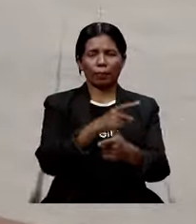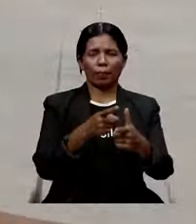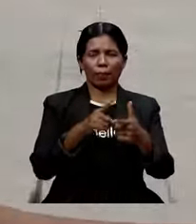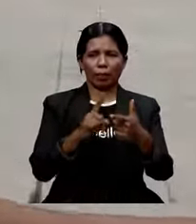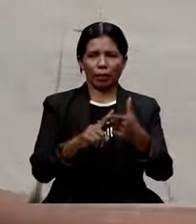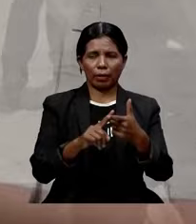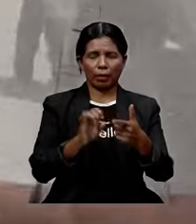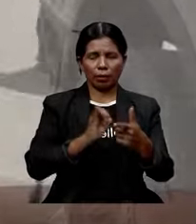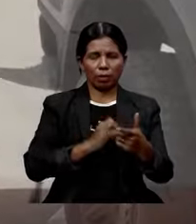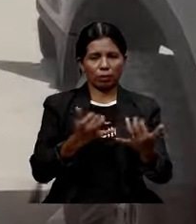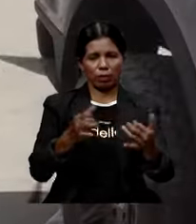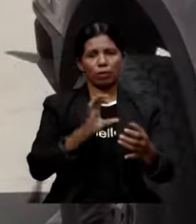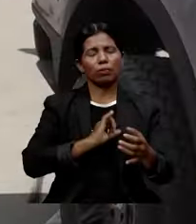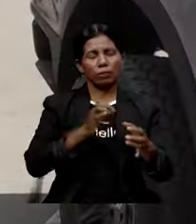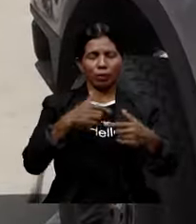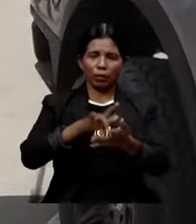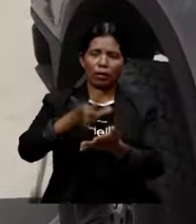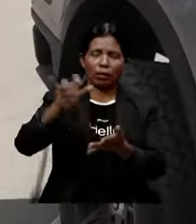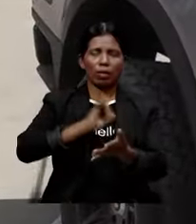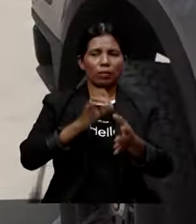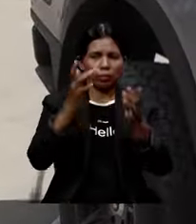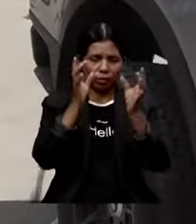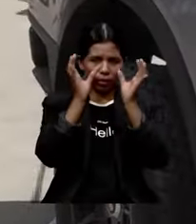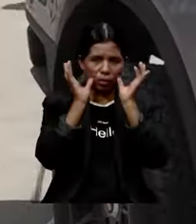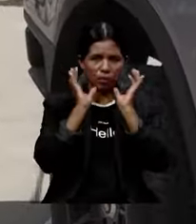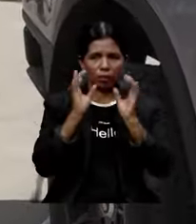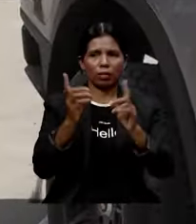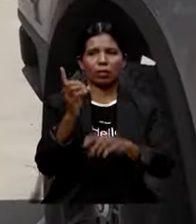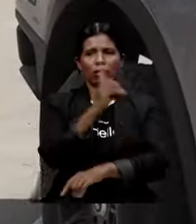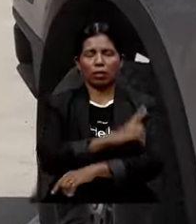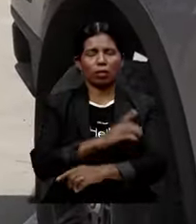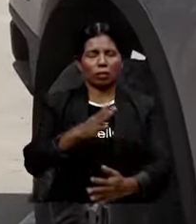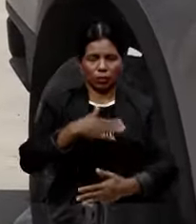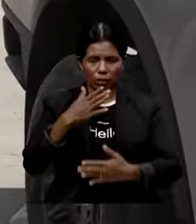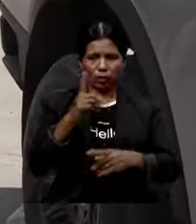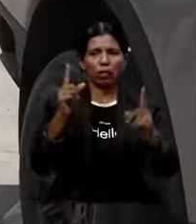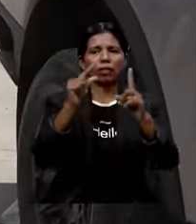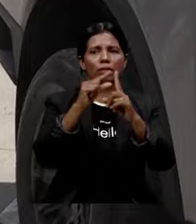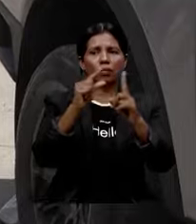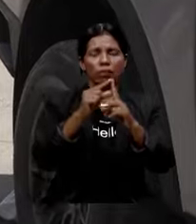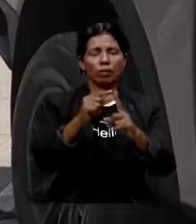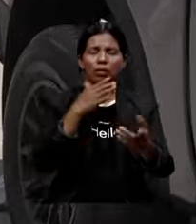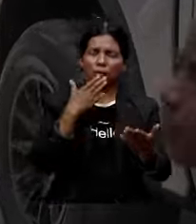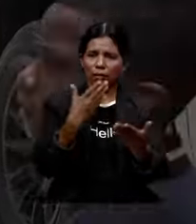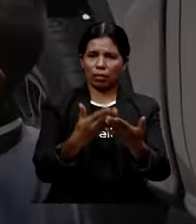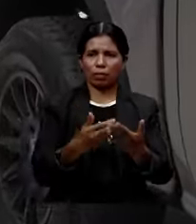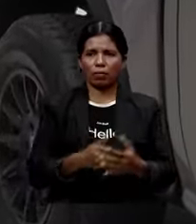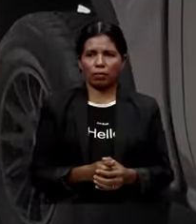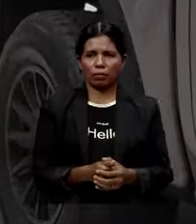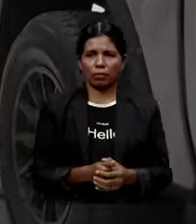Kamu dah habis ini. Mulai usia tanggal 9, tohin aku konten di TBS, ini telefon emas los.